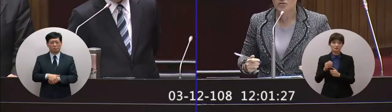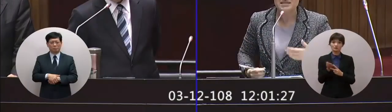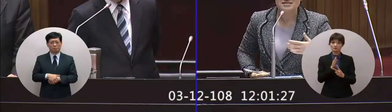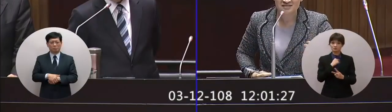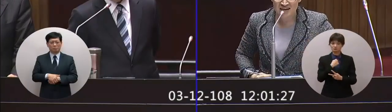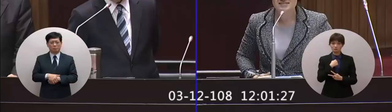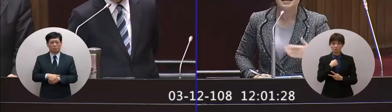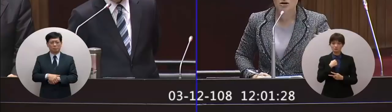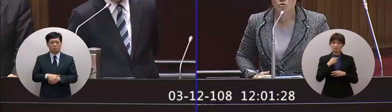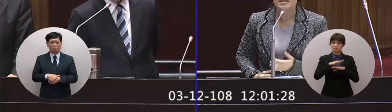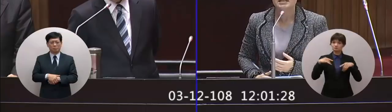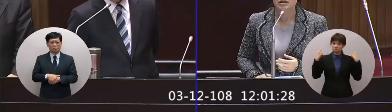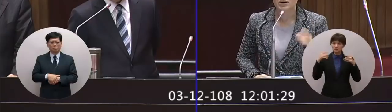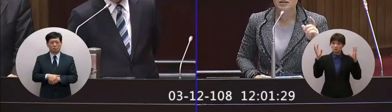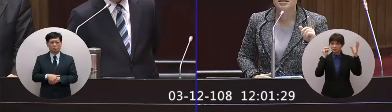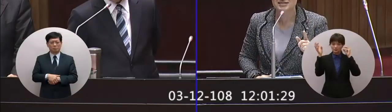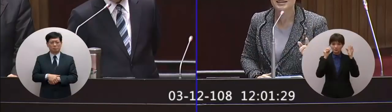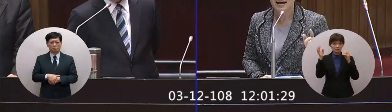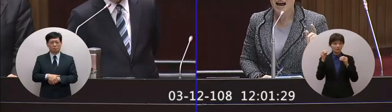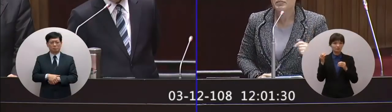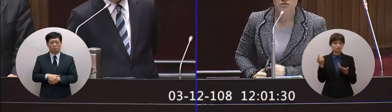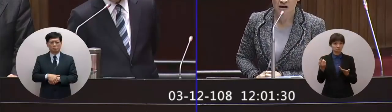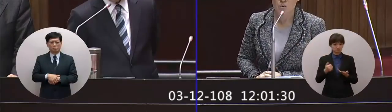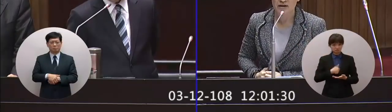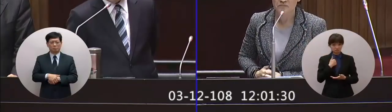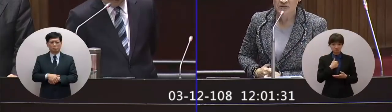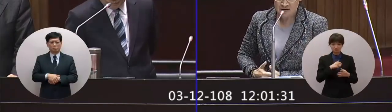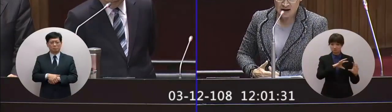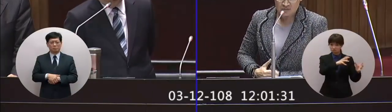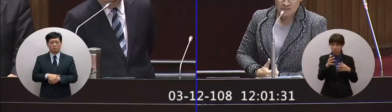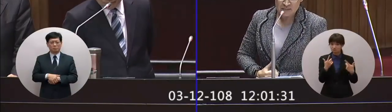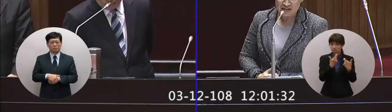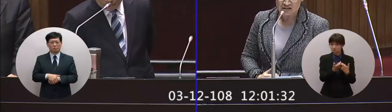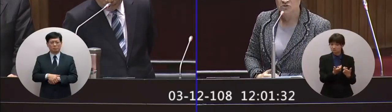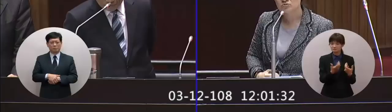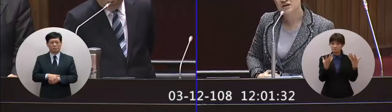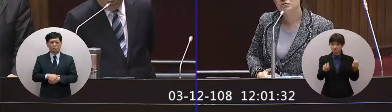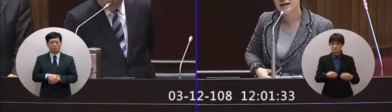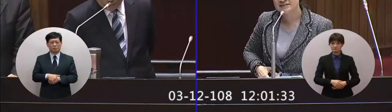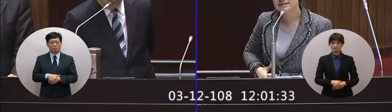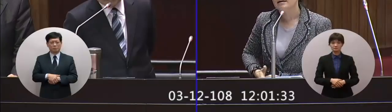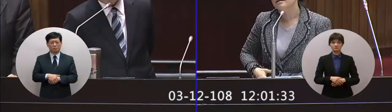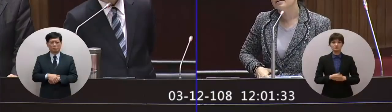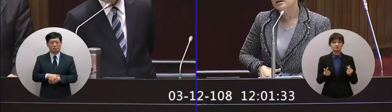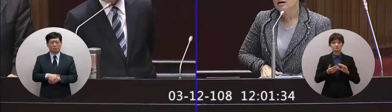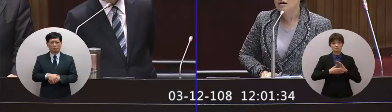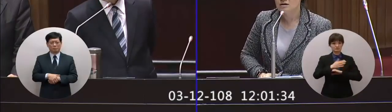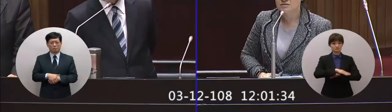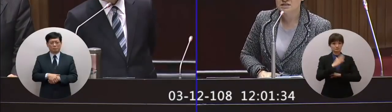讯，我们真正的国际接轨其实还没有到位。那我们媒体试读教育来